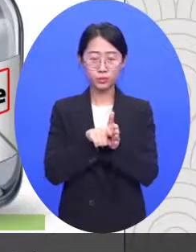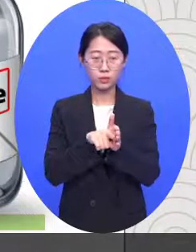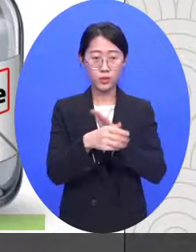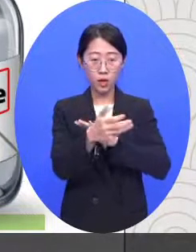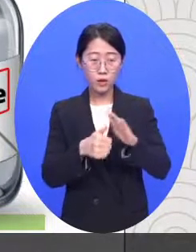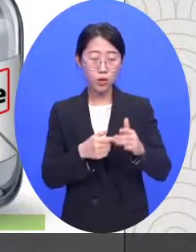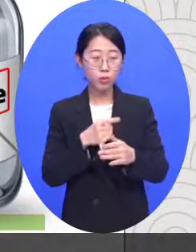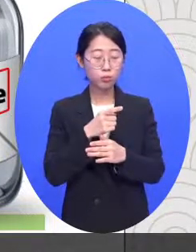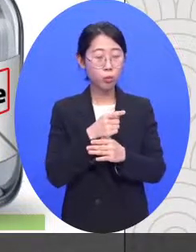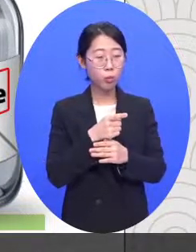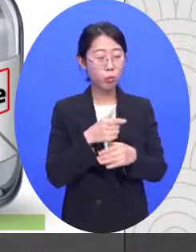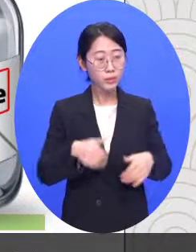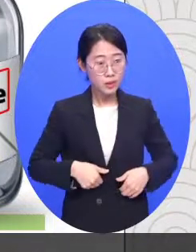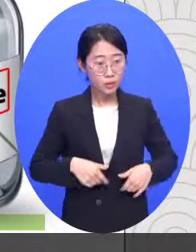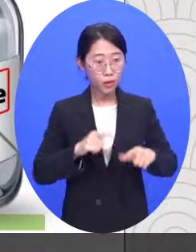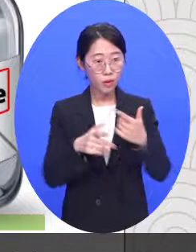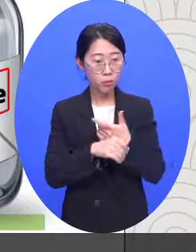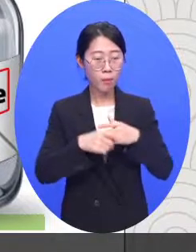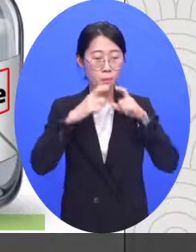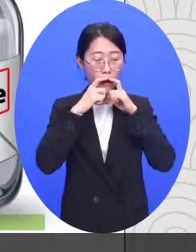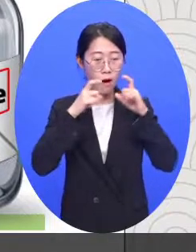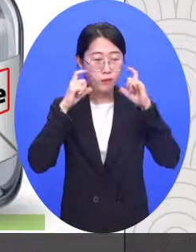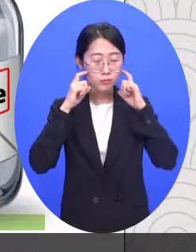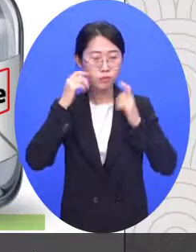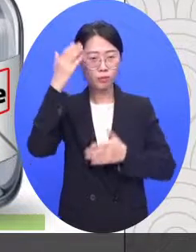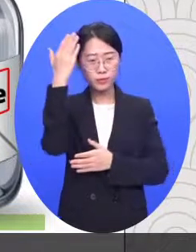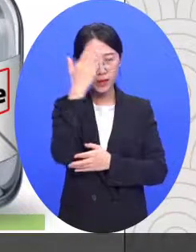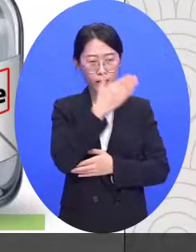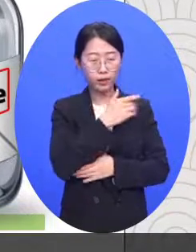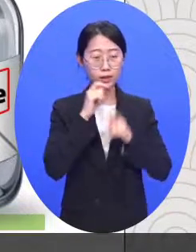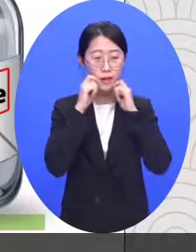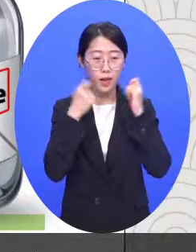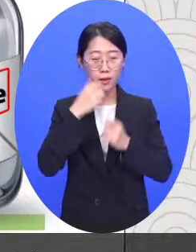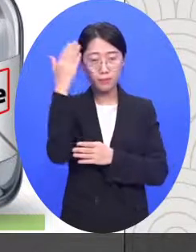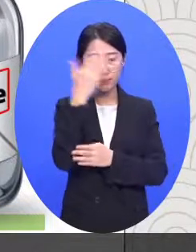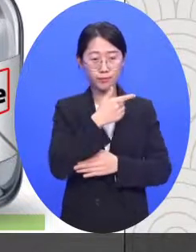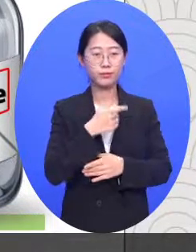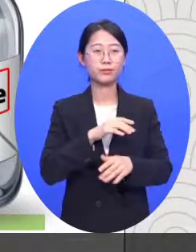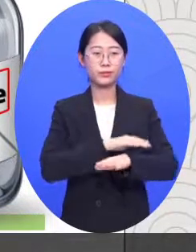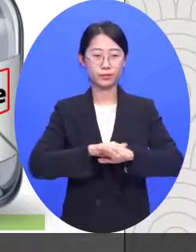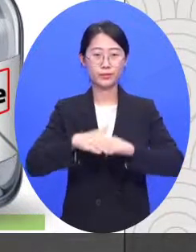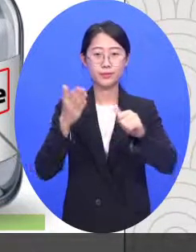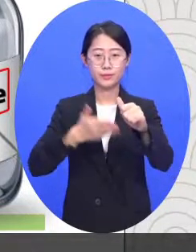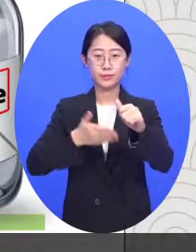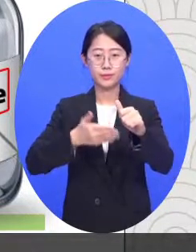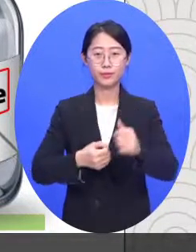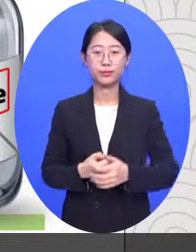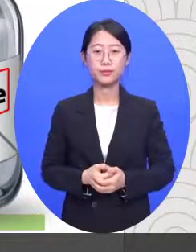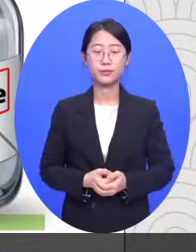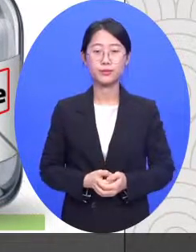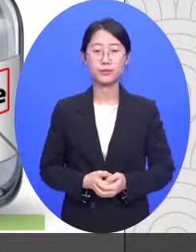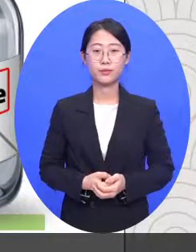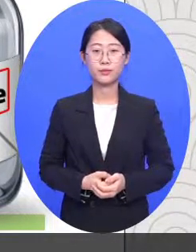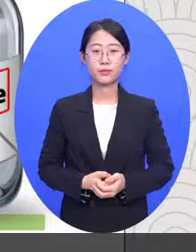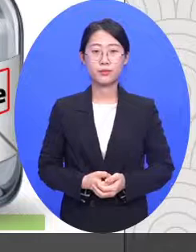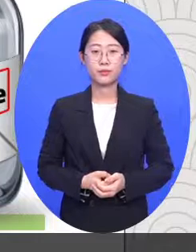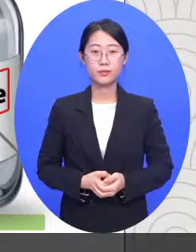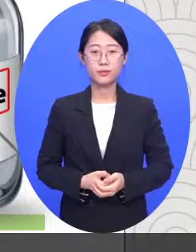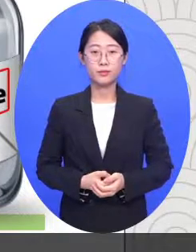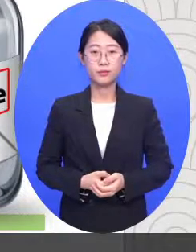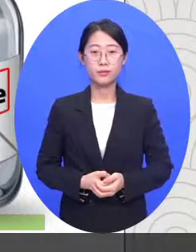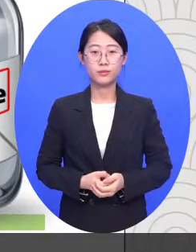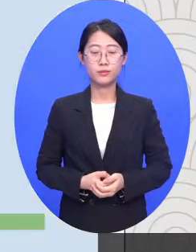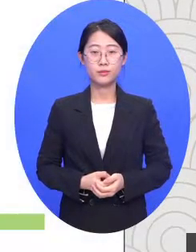위해 사전 예약이 필요한지 확인하고 방문 시 마스크 착용과 손 소독 등 개인위생 수칙을 반드시 준수해 주시기